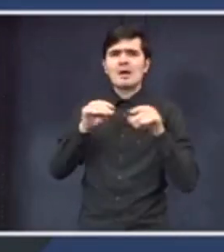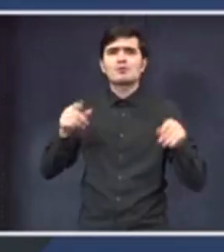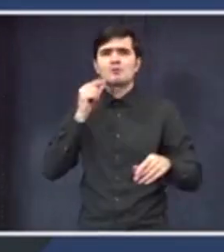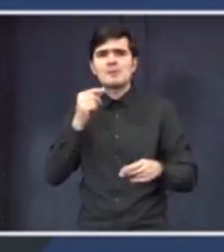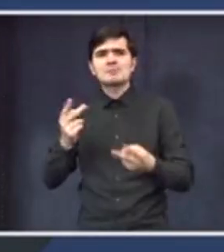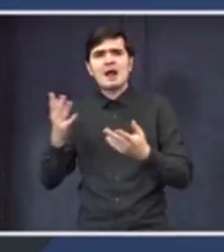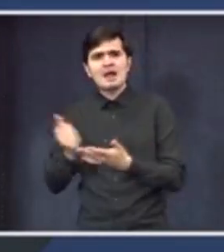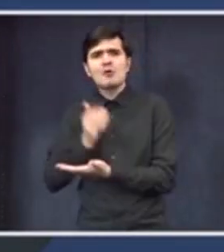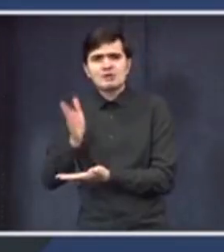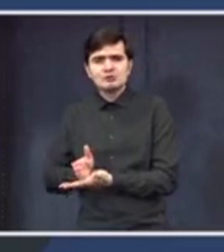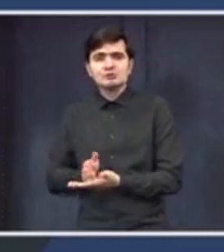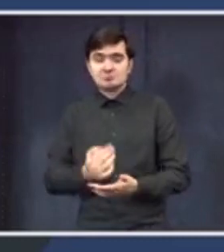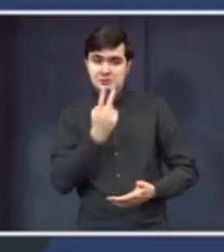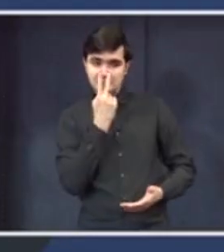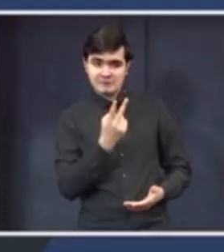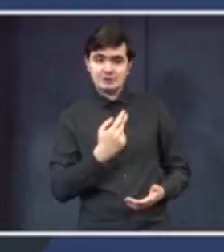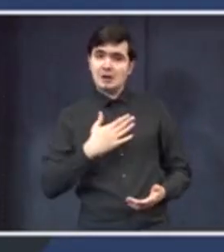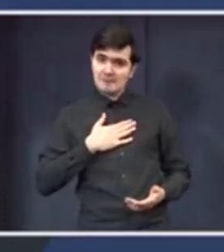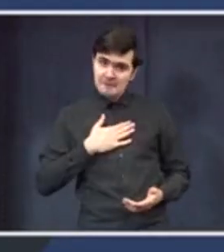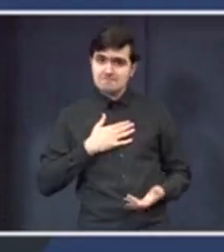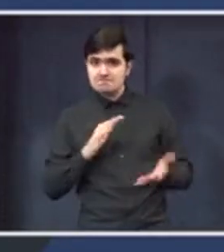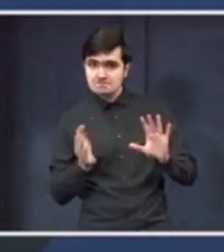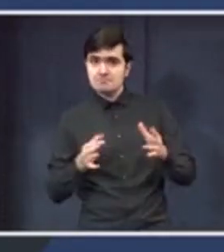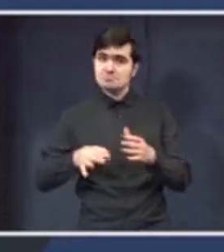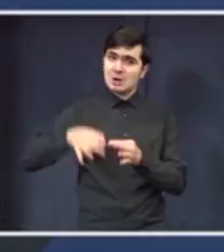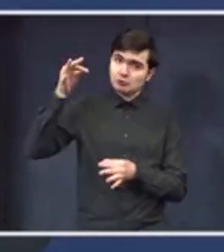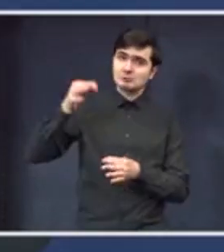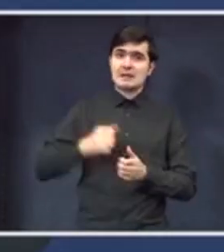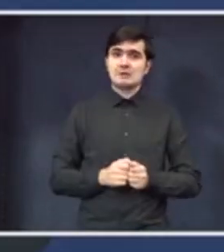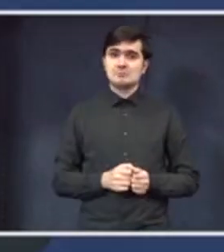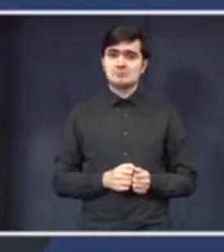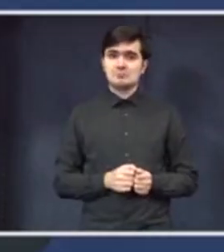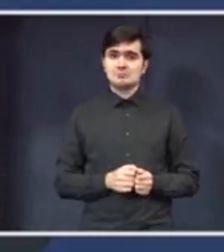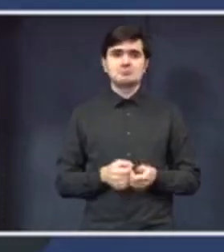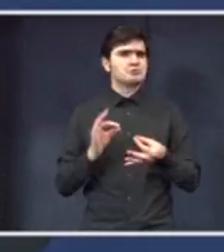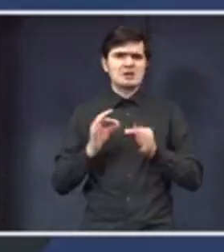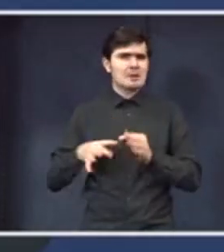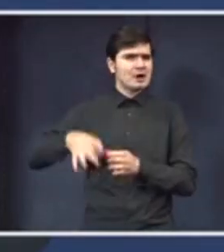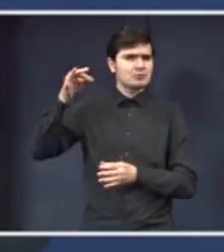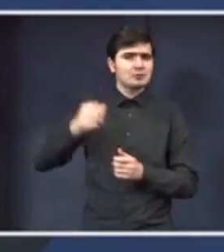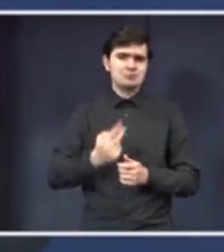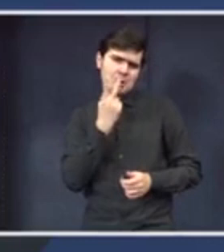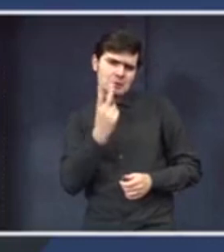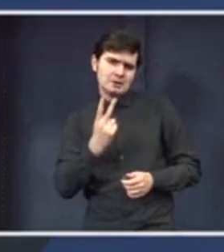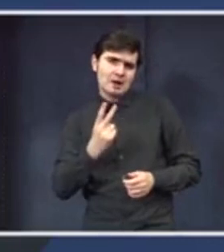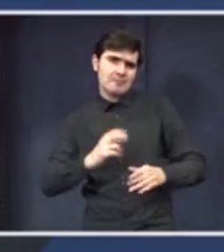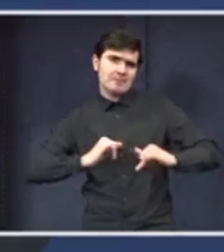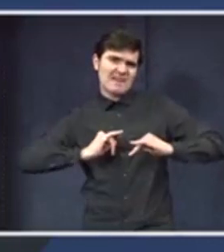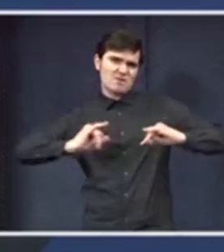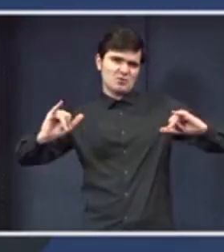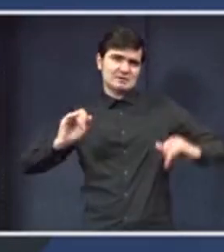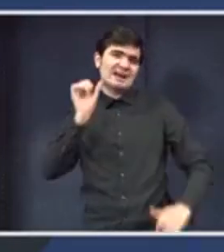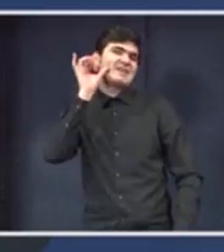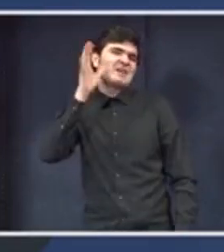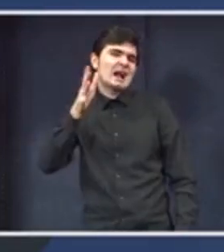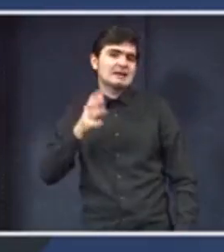și se vede că avem deja rezultate, în sensul că mă uit la evoluția zilnică a cazurilor, de